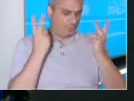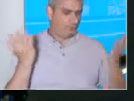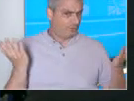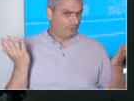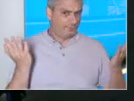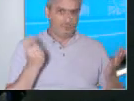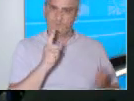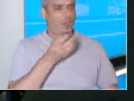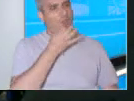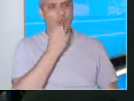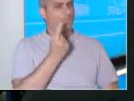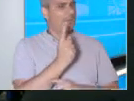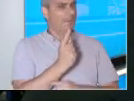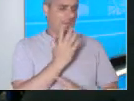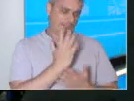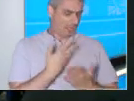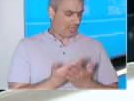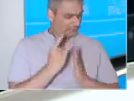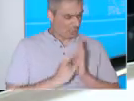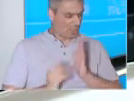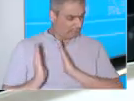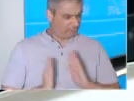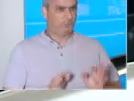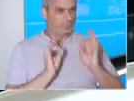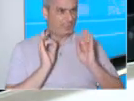אני חושב. זה לא נאום בן דקה, זה הצעת חוק מסודרת